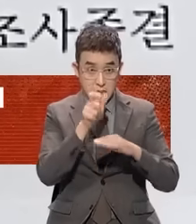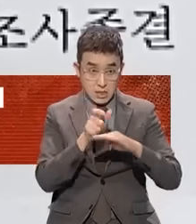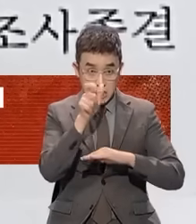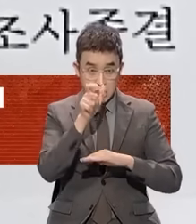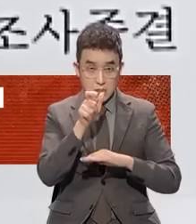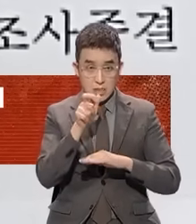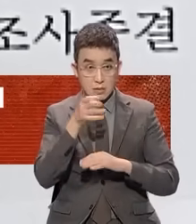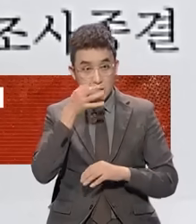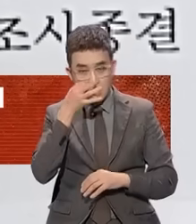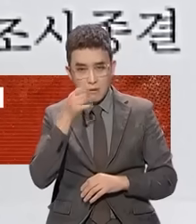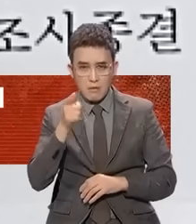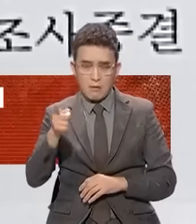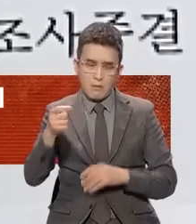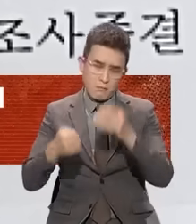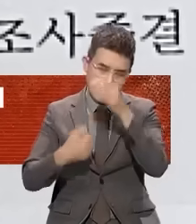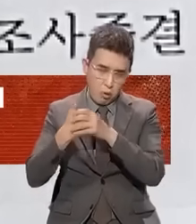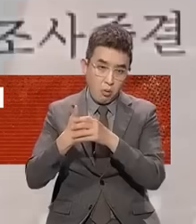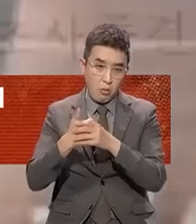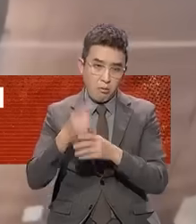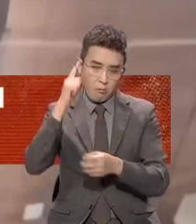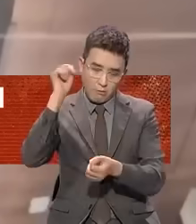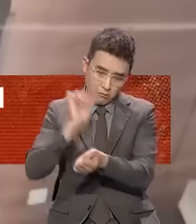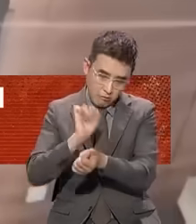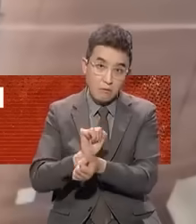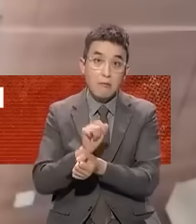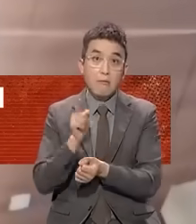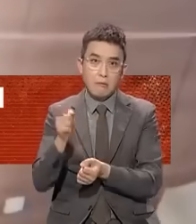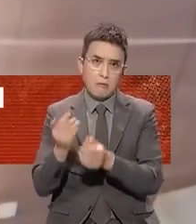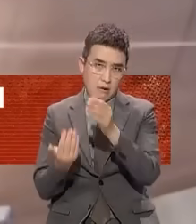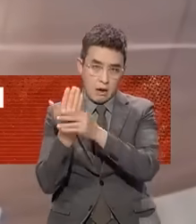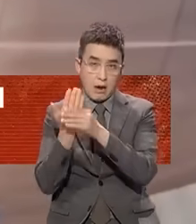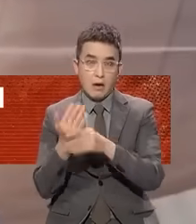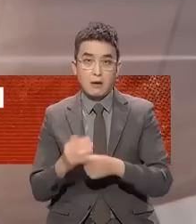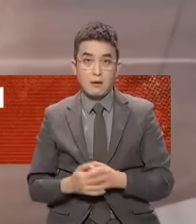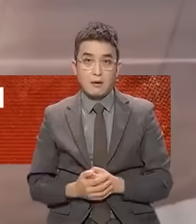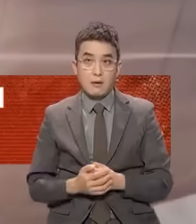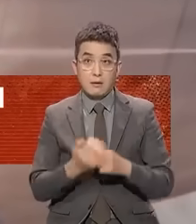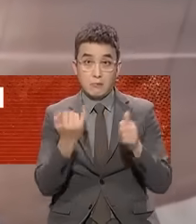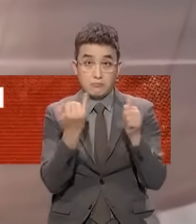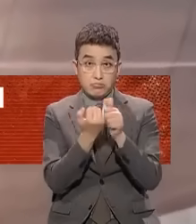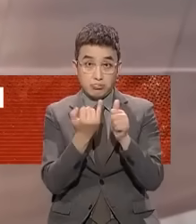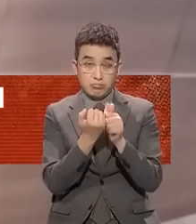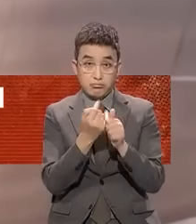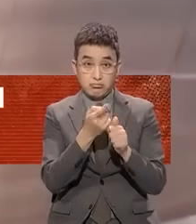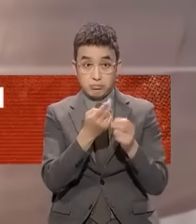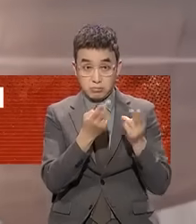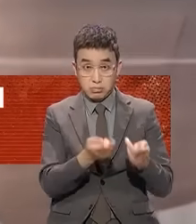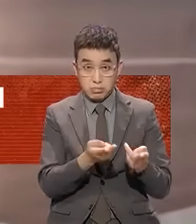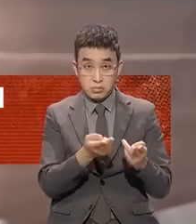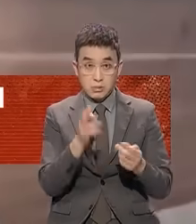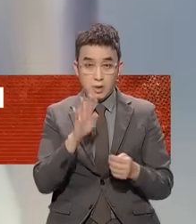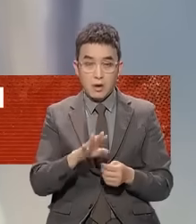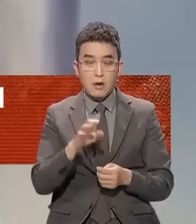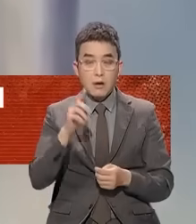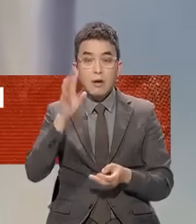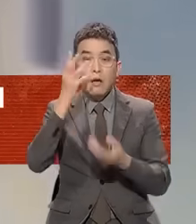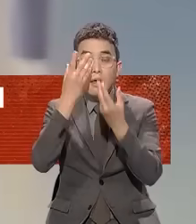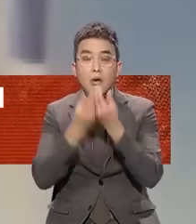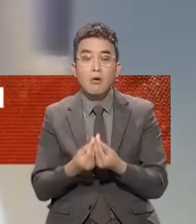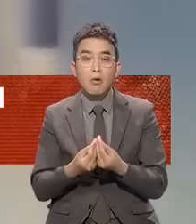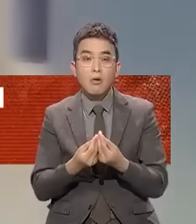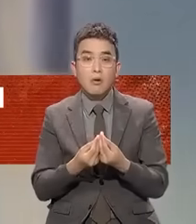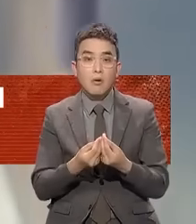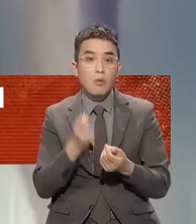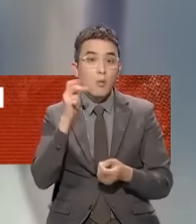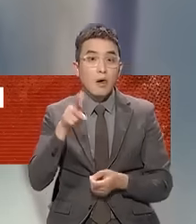있는 없는 일이다라고 쓰셨더라고요. 그리고 예를 들어서 저기는 부부가 있었다니까 뭐 그렇지만 여성 혼자 있었거나 뭐